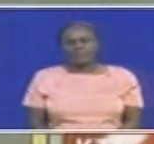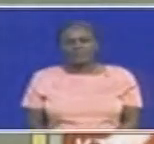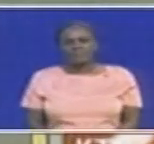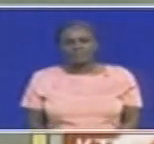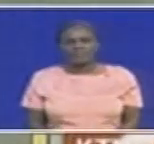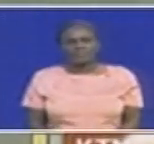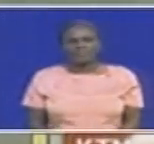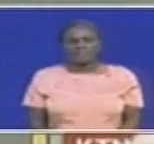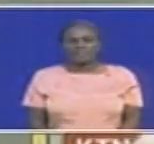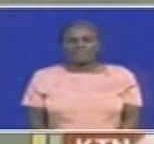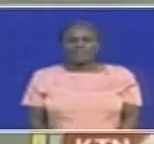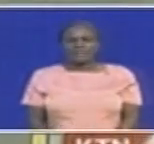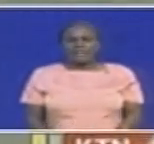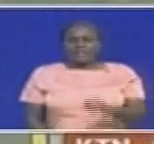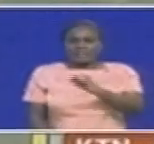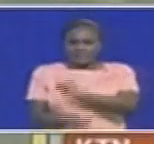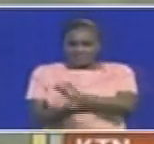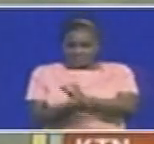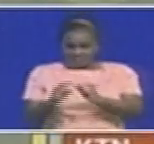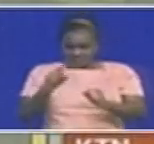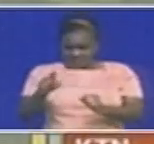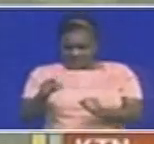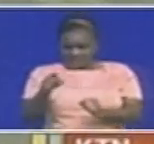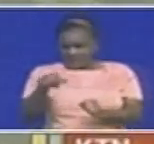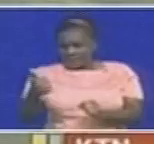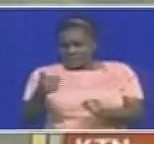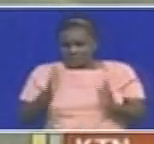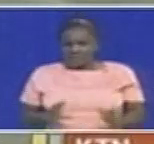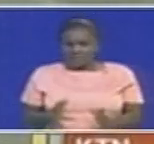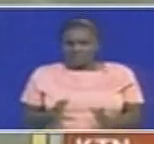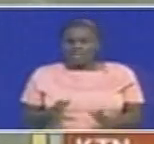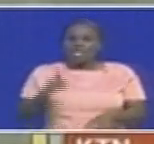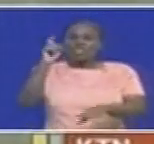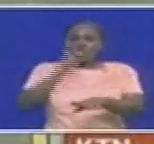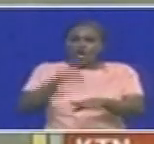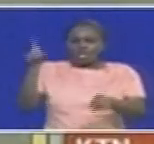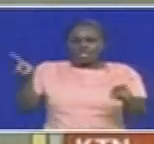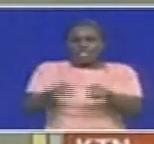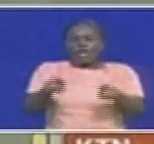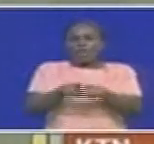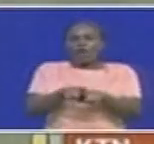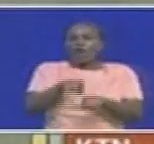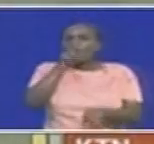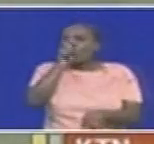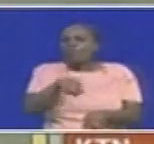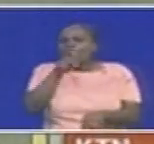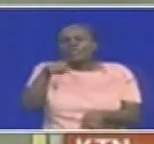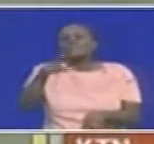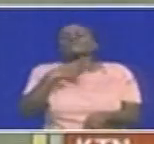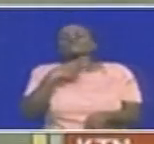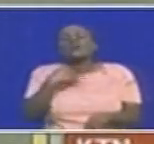Na mwelekezi wangu hapa kwa jina la Wellington anasema ile nyoka ni kama ingoho, ni mboga kwa.